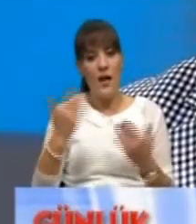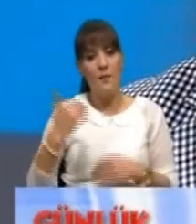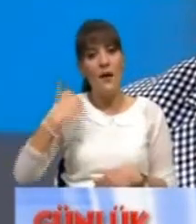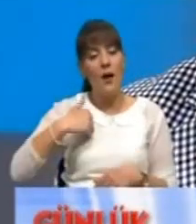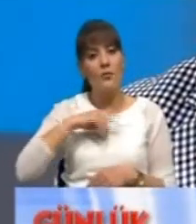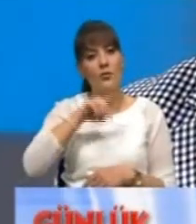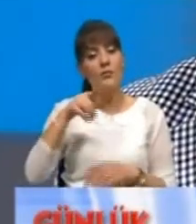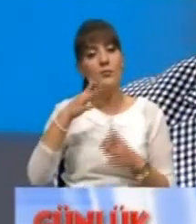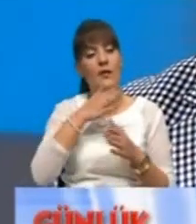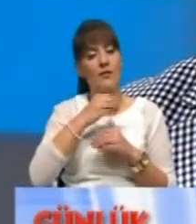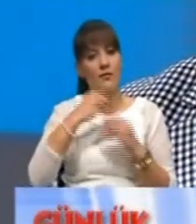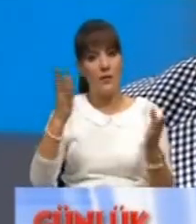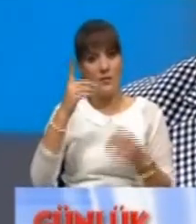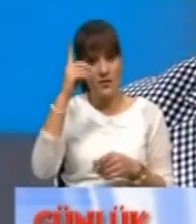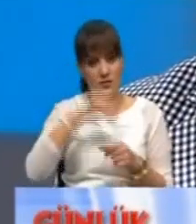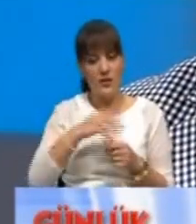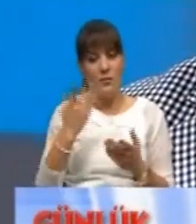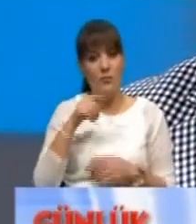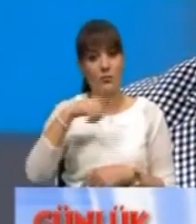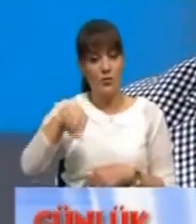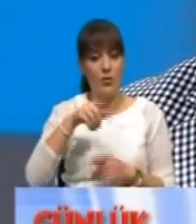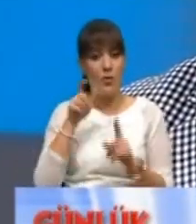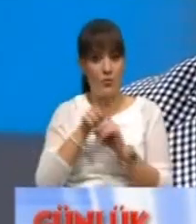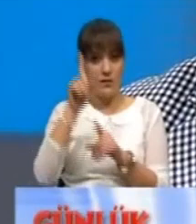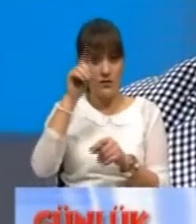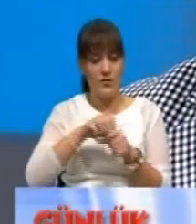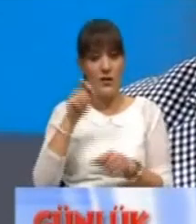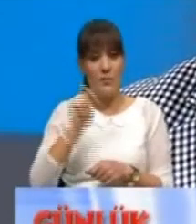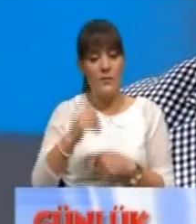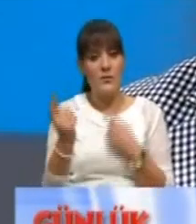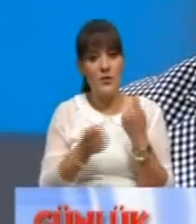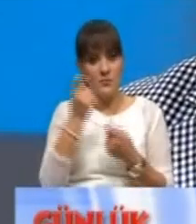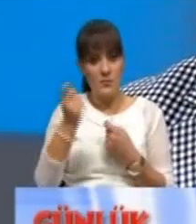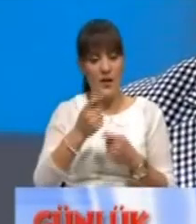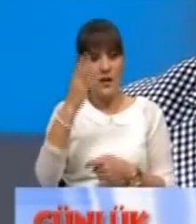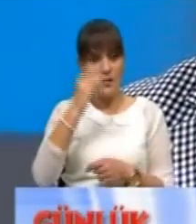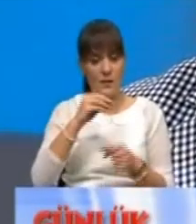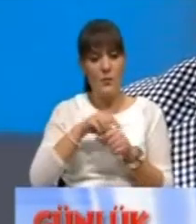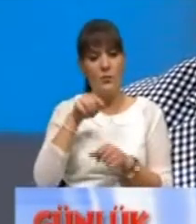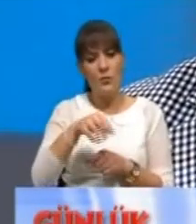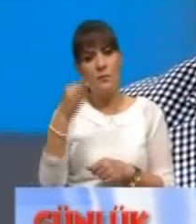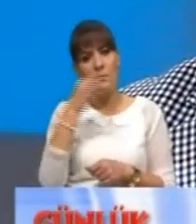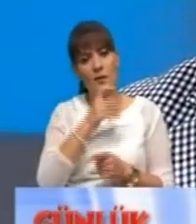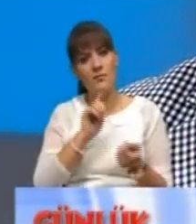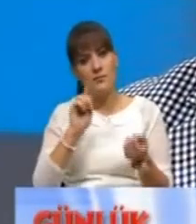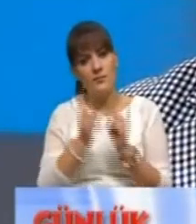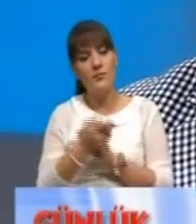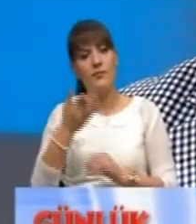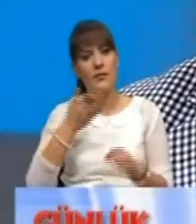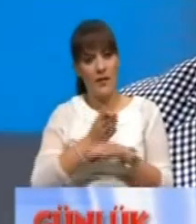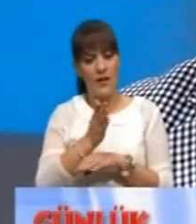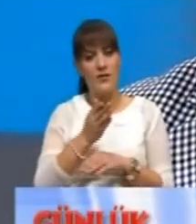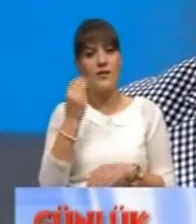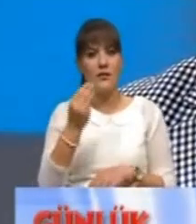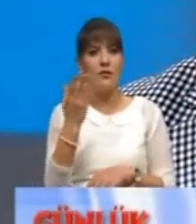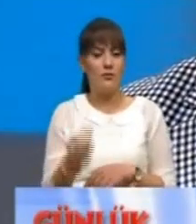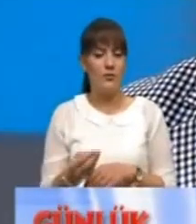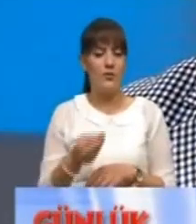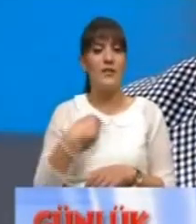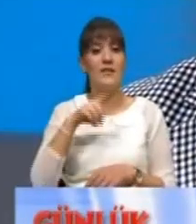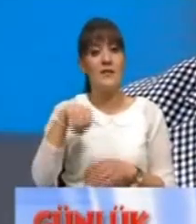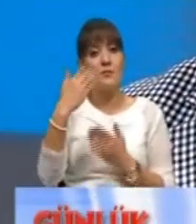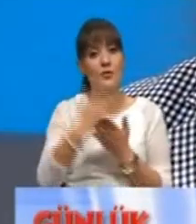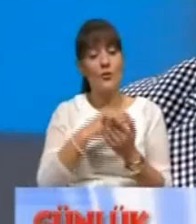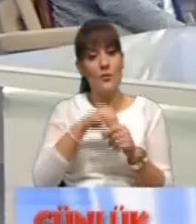kamuoyunu bilgilendirme anlamında, hem de bunları korumak için yaptığımız çalışmalar anlamında bu ve benzeri şeyler gerçekten iyi oluyor. Kesinlikle.